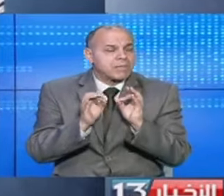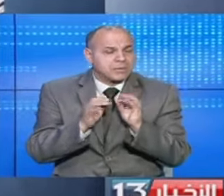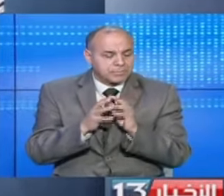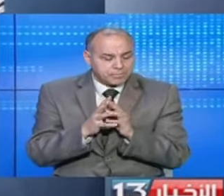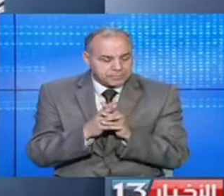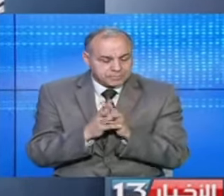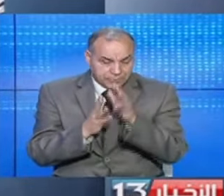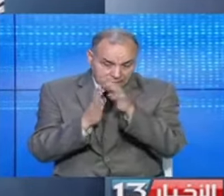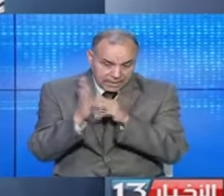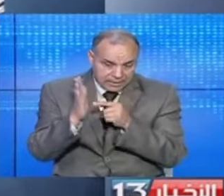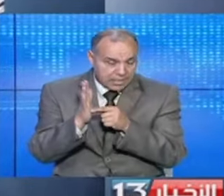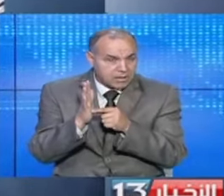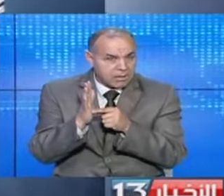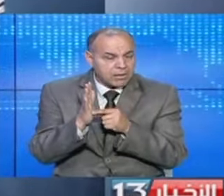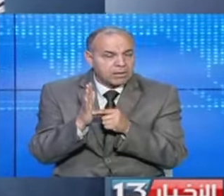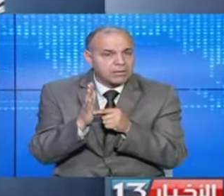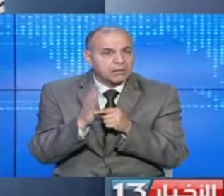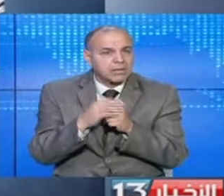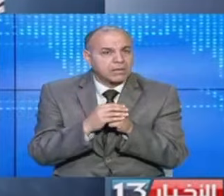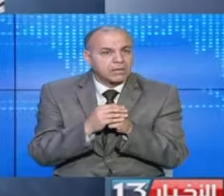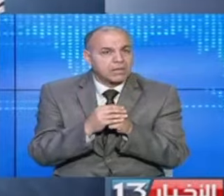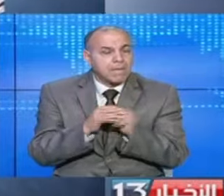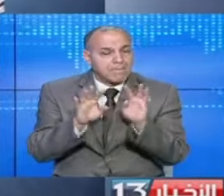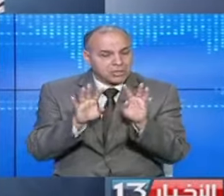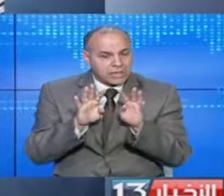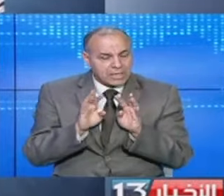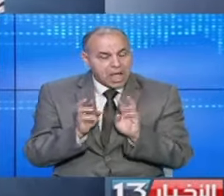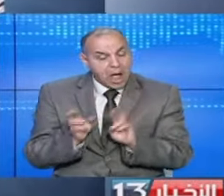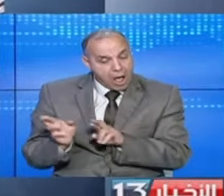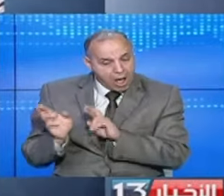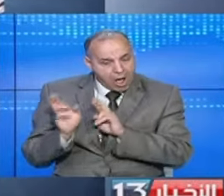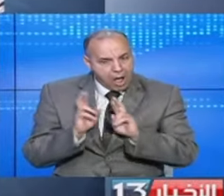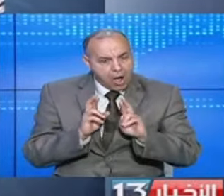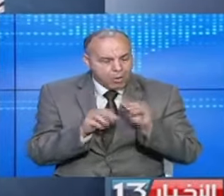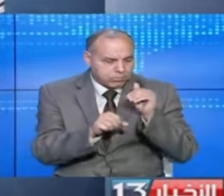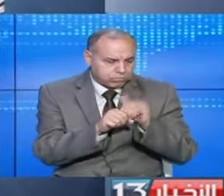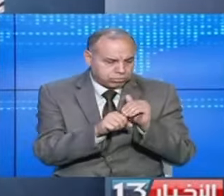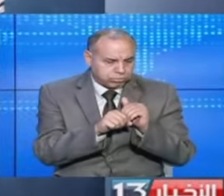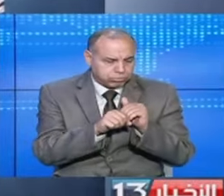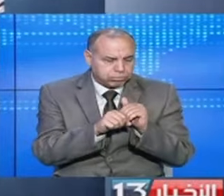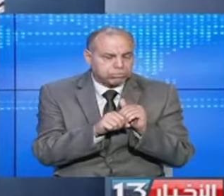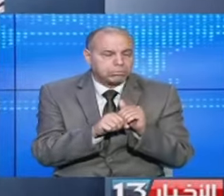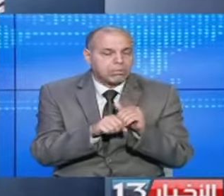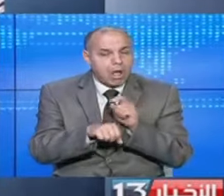هذا النص سيقوم المجلس النواب بإعادة التصويت عليه، بإعادة